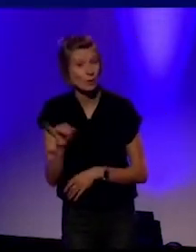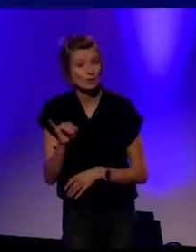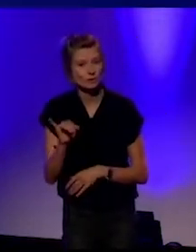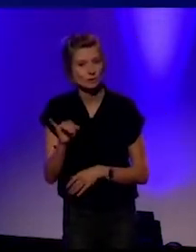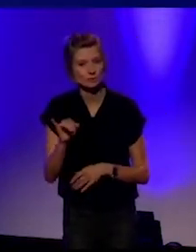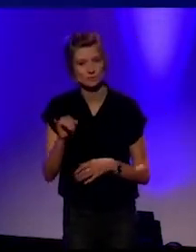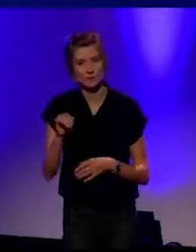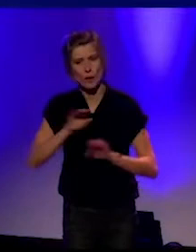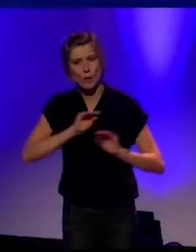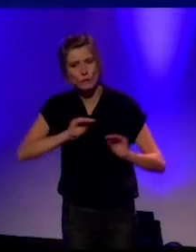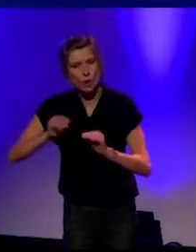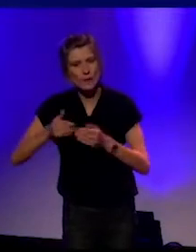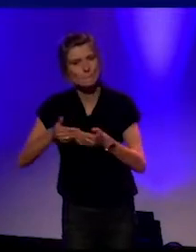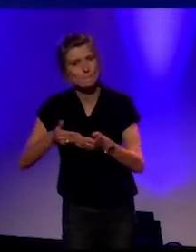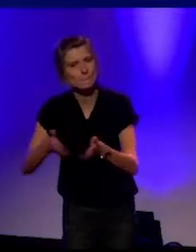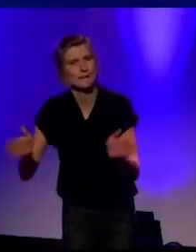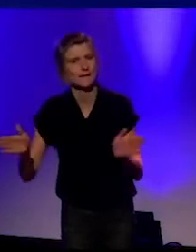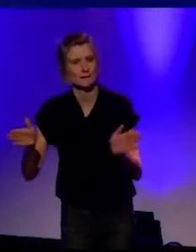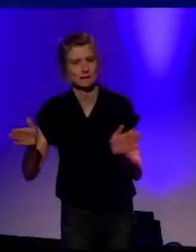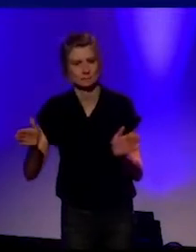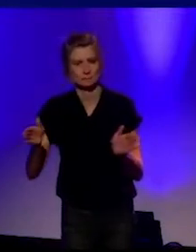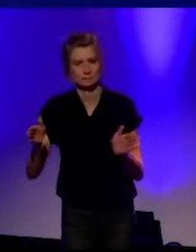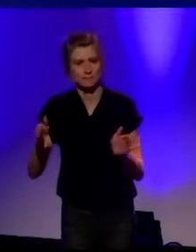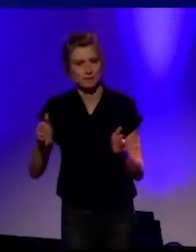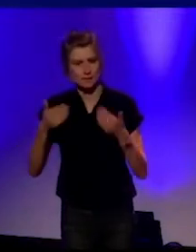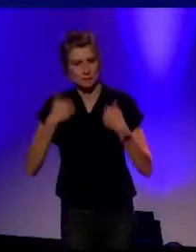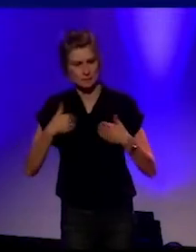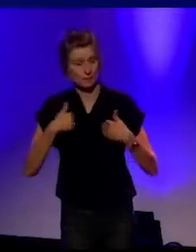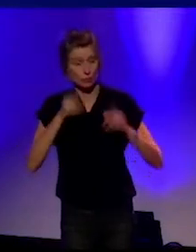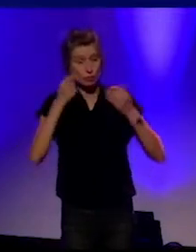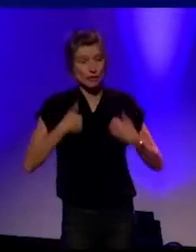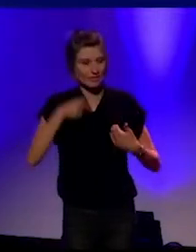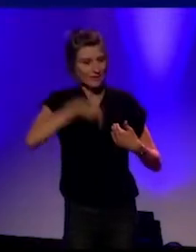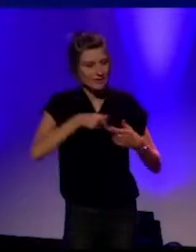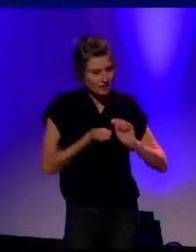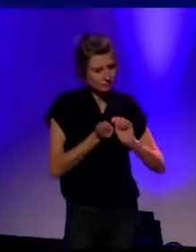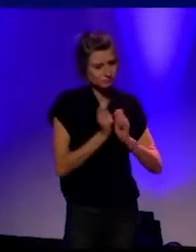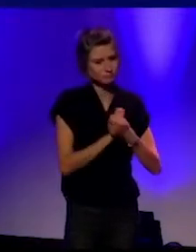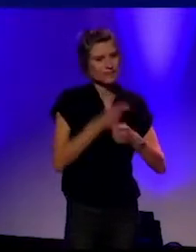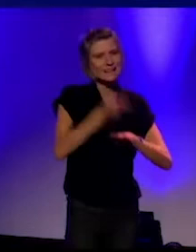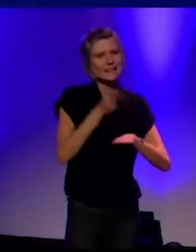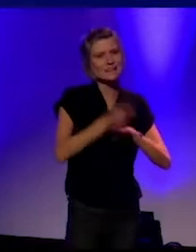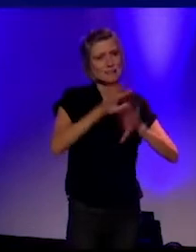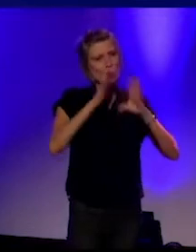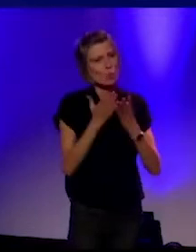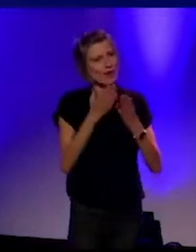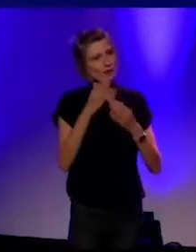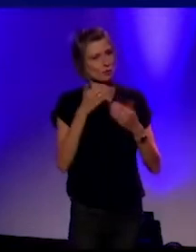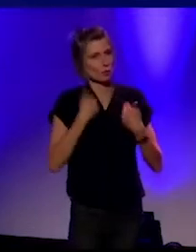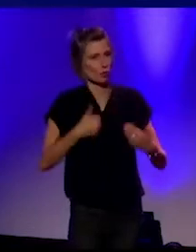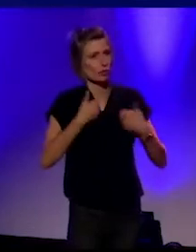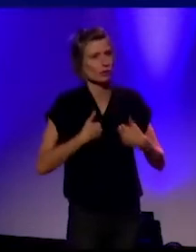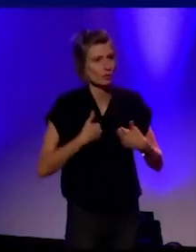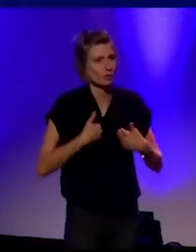vorming van al onze studenten tot kritische en verantwoordelijke wereldburgers rond centrale waarden zoals